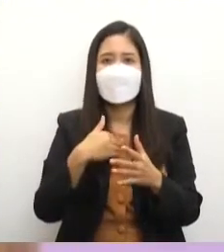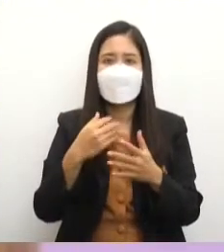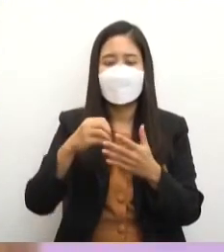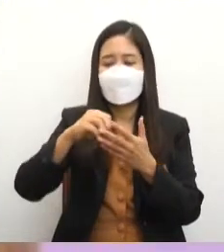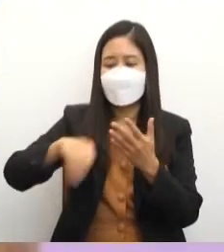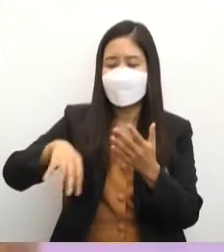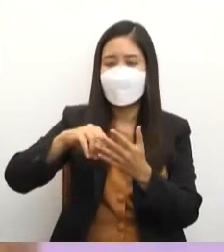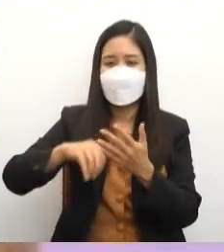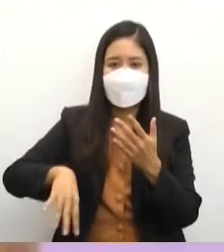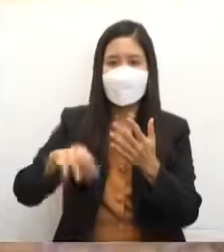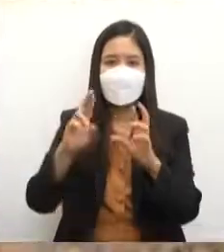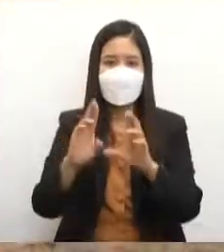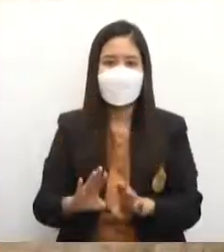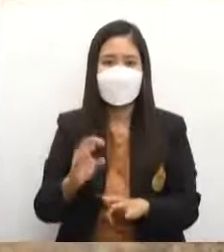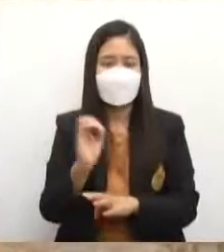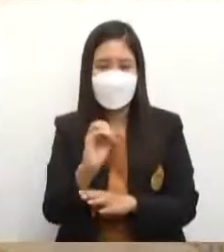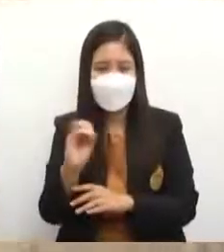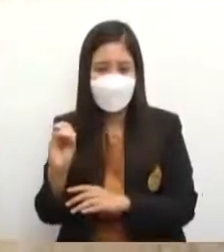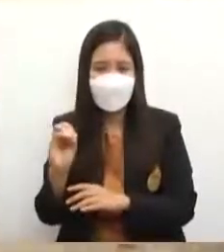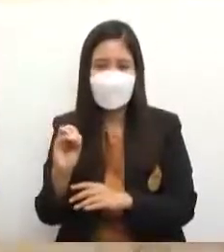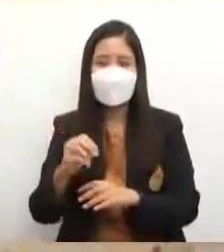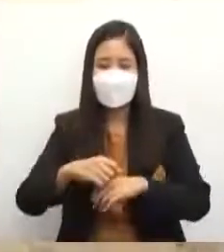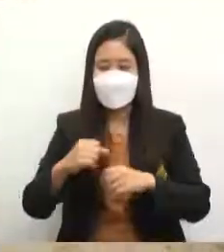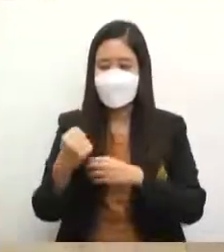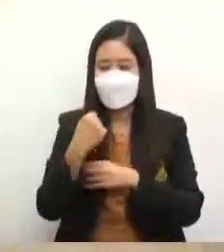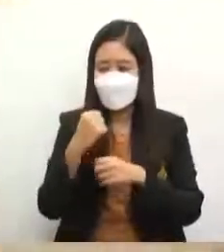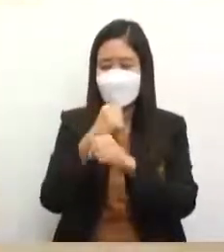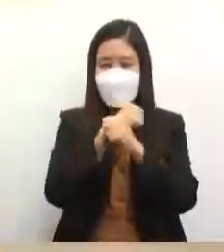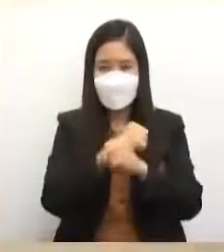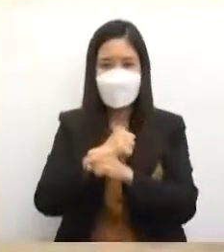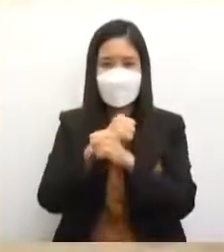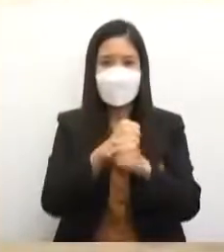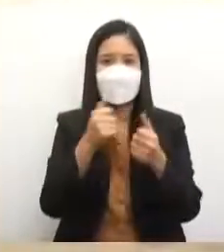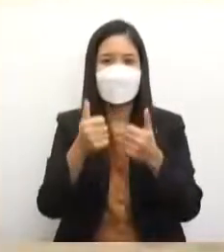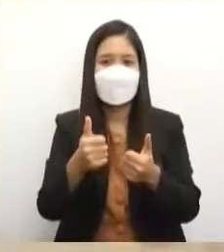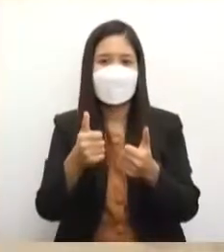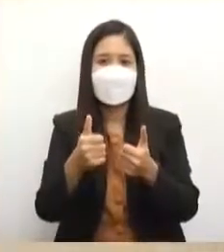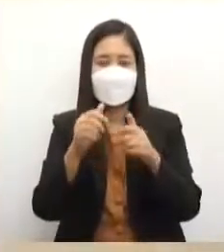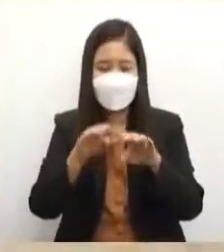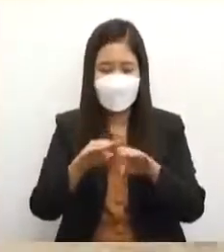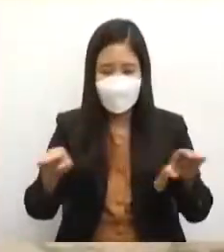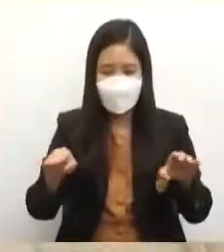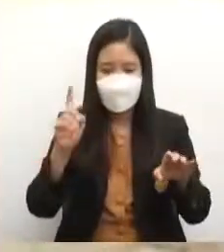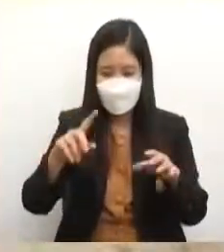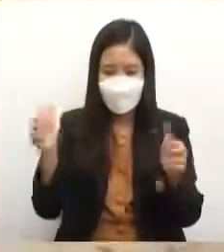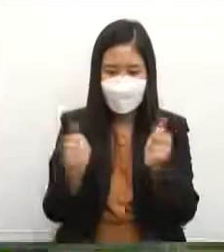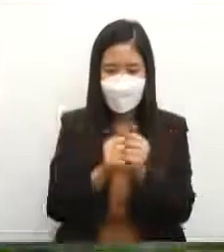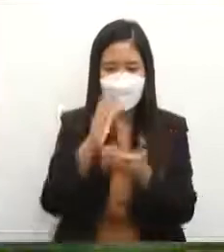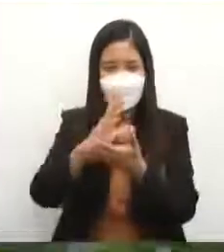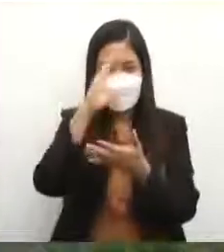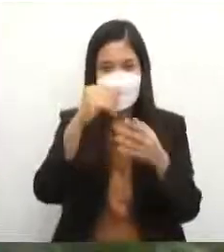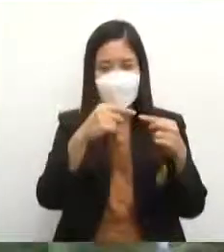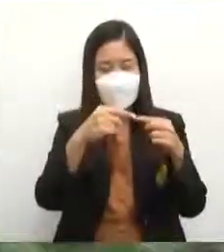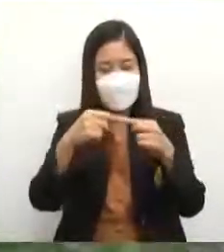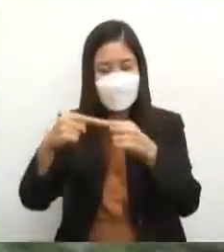หรือที่เรียกว่า zero drop out นะคะสามารถป้องกันเด็กได้คือไม่ให้หลุดออกจากระบบการศึกษาเพราะว่าเรา